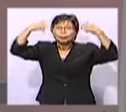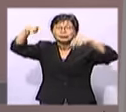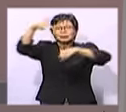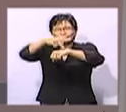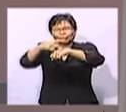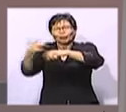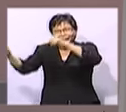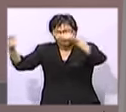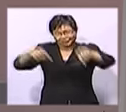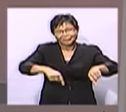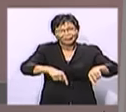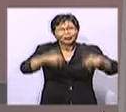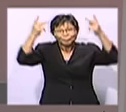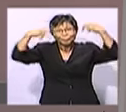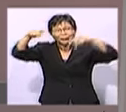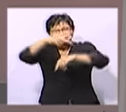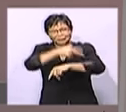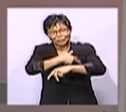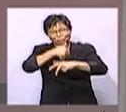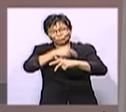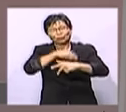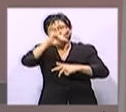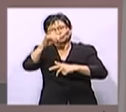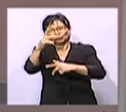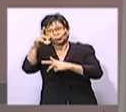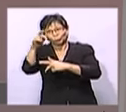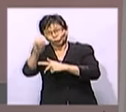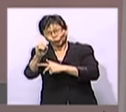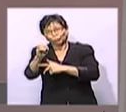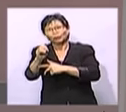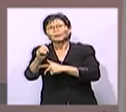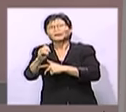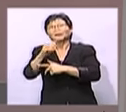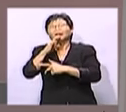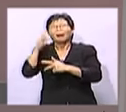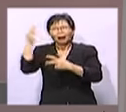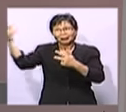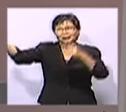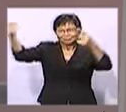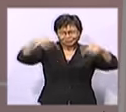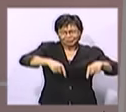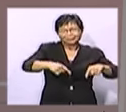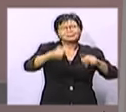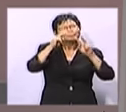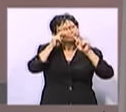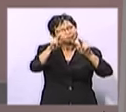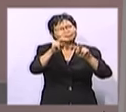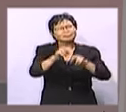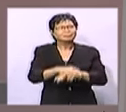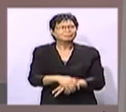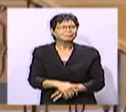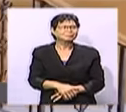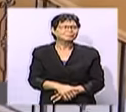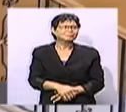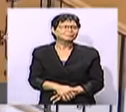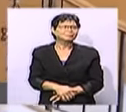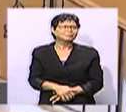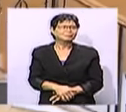kehadiran mereka sementara Presiden Indonesia Joko Widodo juga disebut akan turut serta.